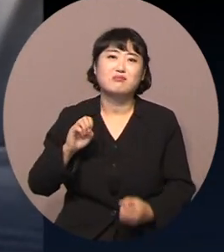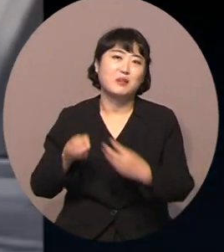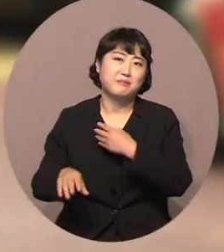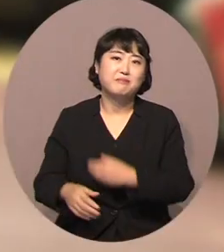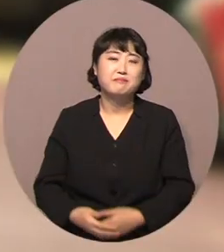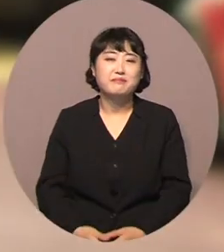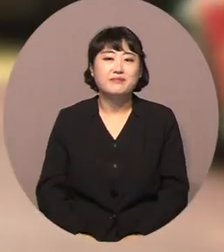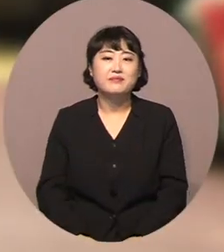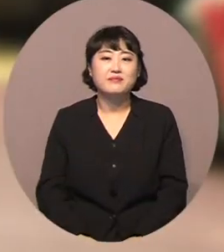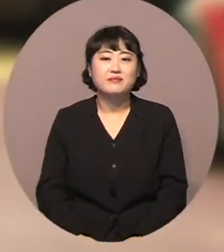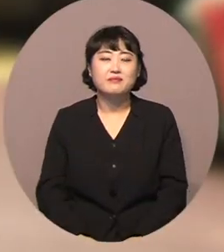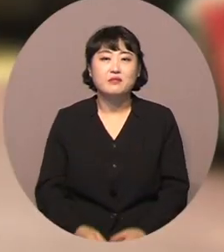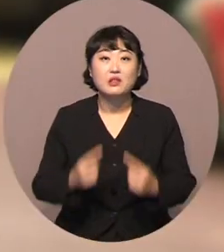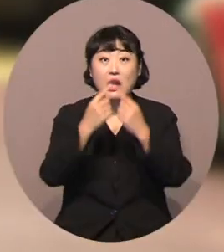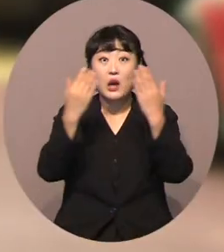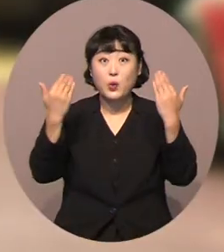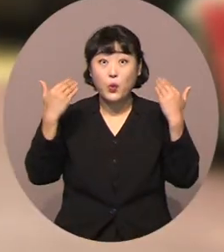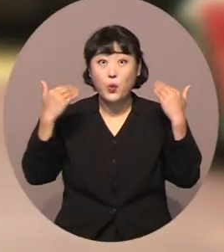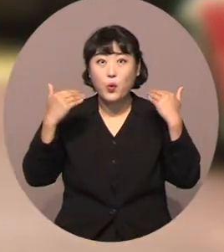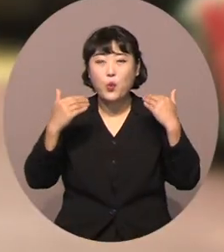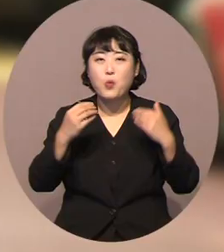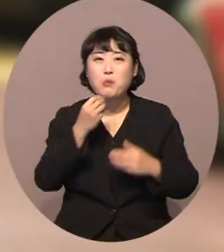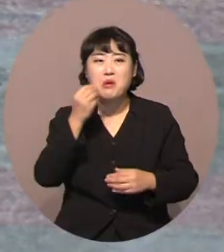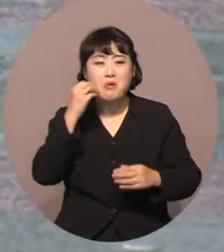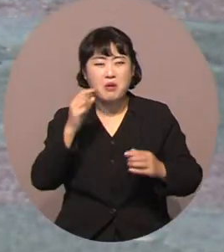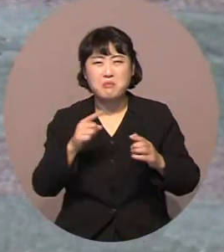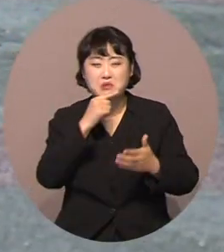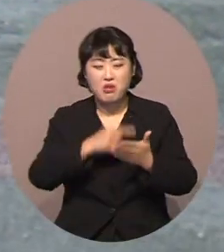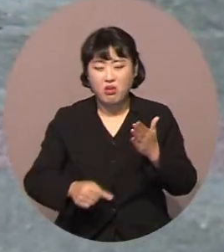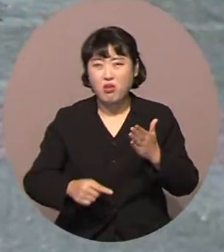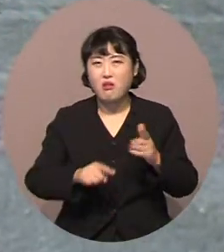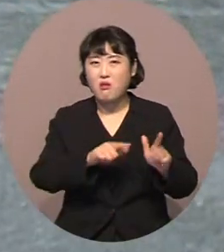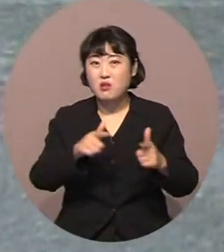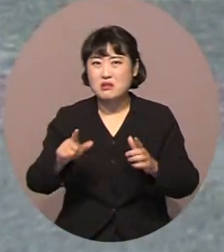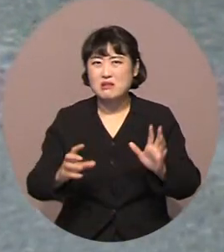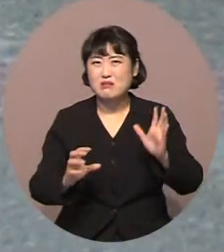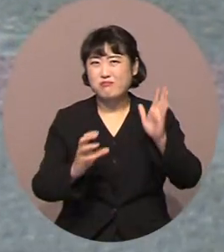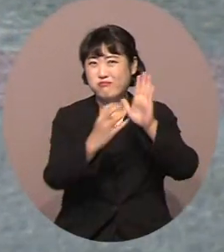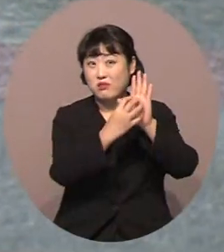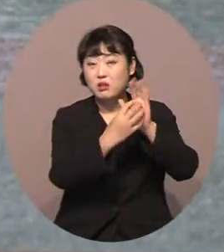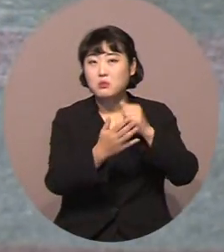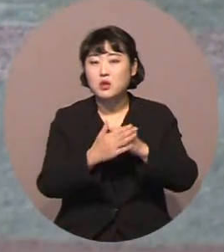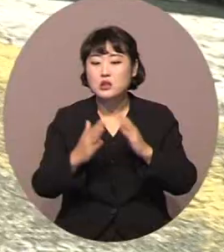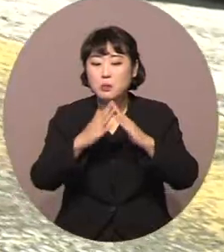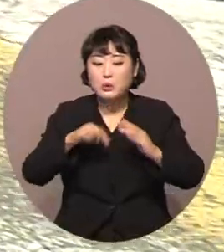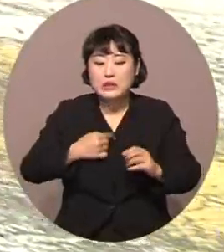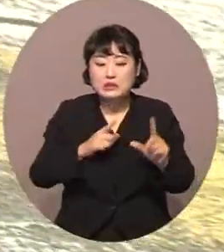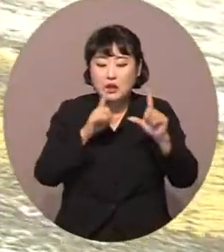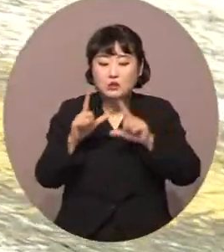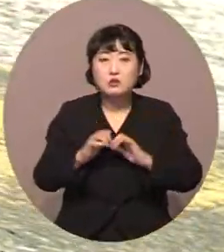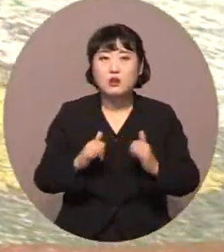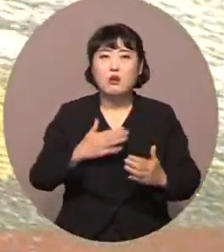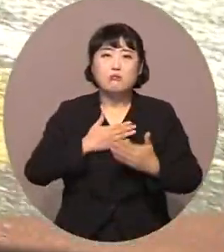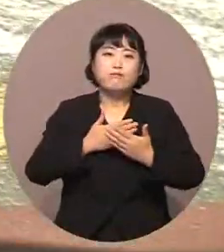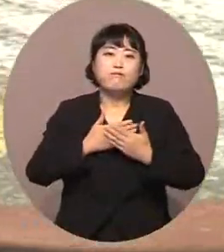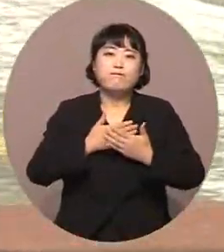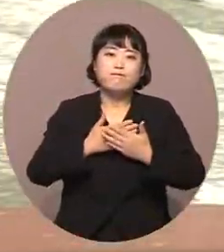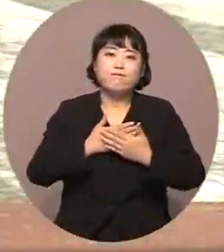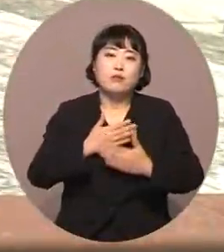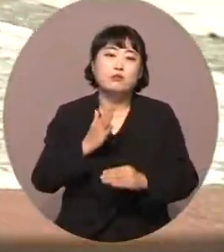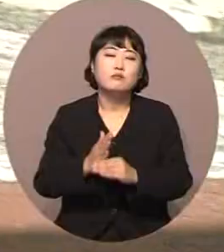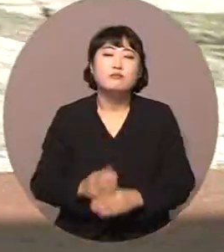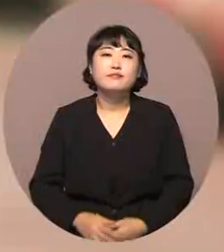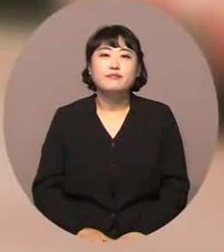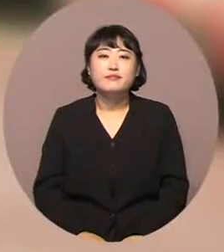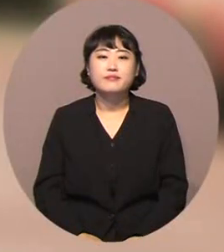했어요 대학교 커뮤니티에 피해 사실이 알려지면서 원룸에 홀로 거주하는 학생들은 불안감을 감추지 못하고